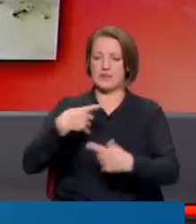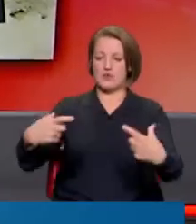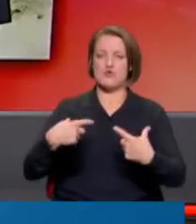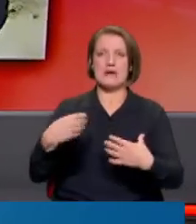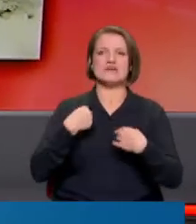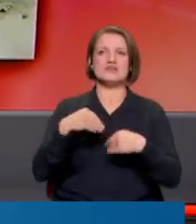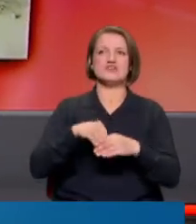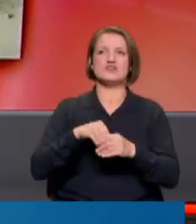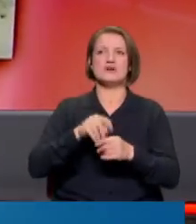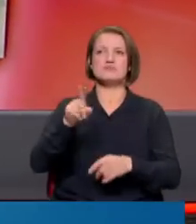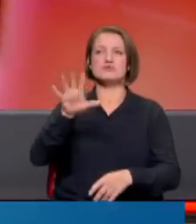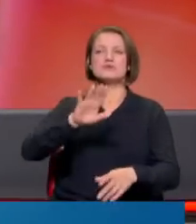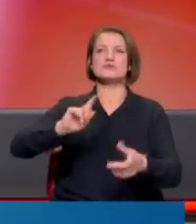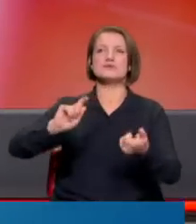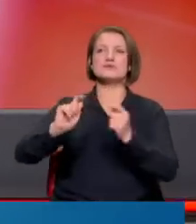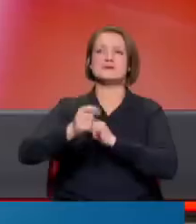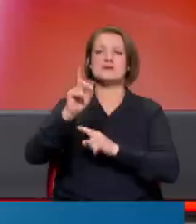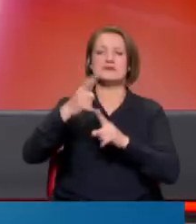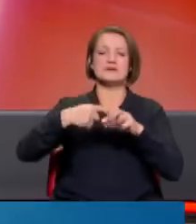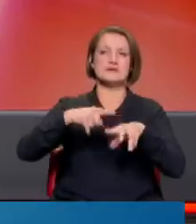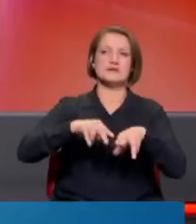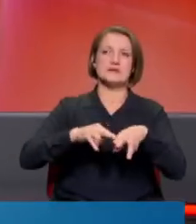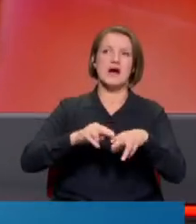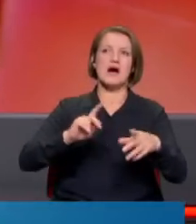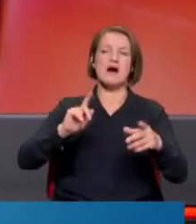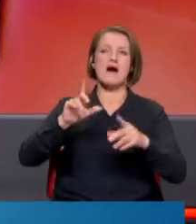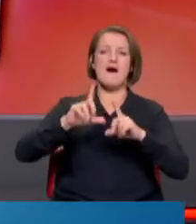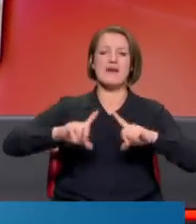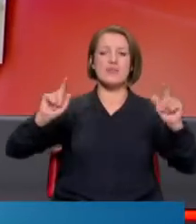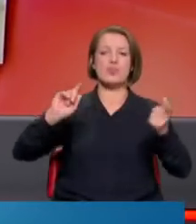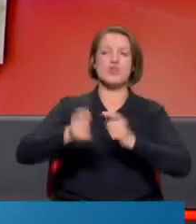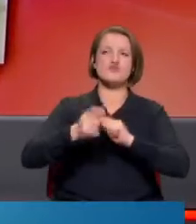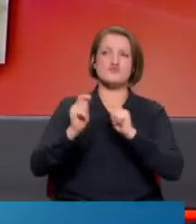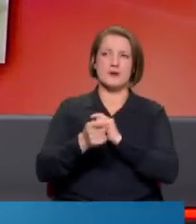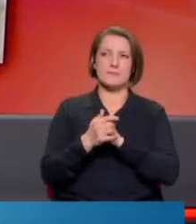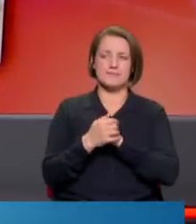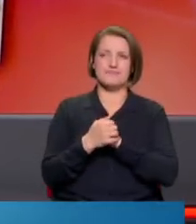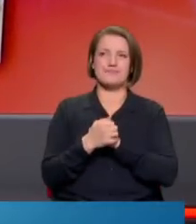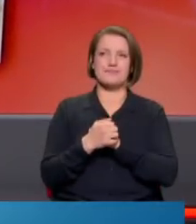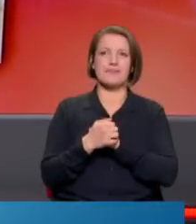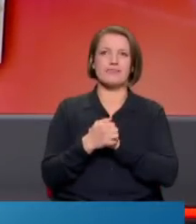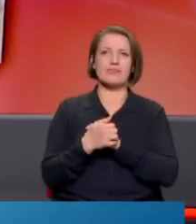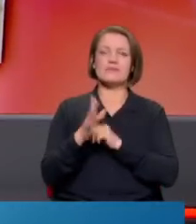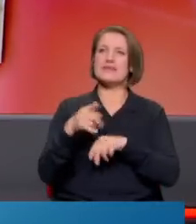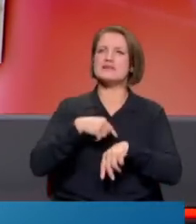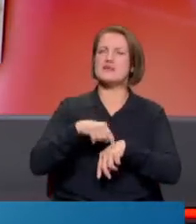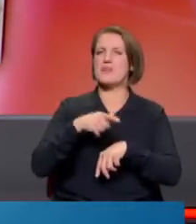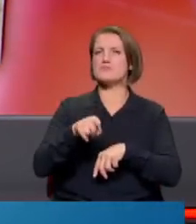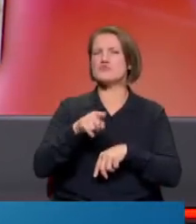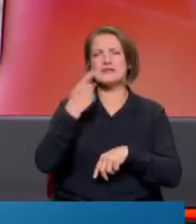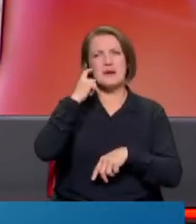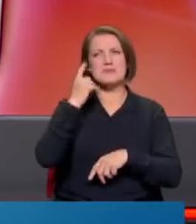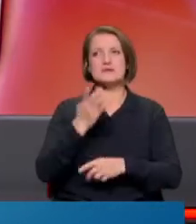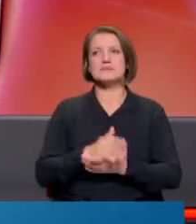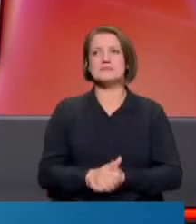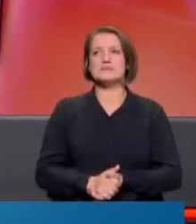için bu harita değişecek Irak'ın haritasının değişme durumu yüksek Kuzey güneyde Şii Devleti ne kadar zamanda bunları öngörüyü